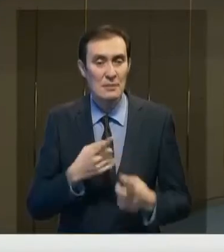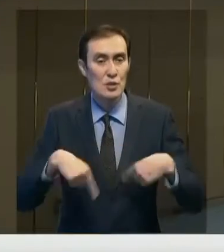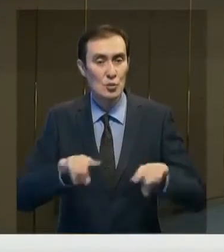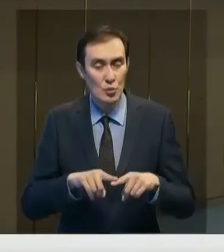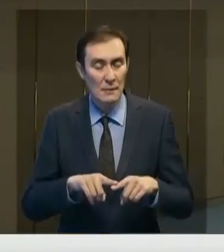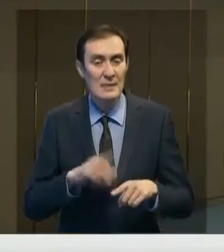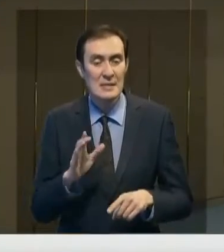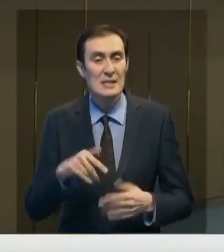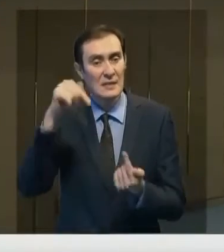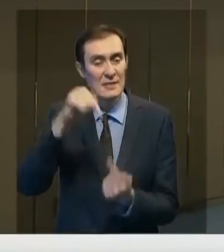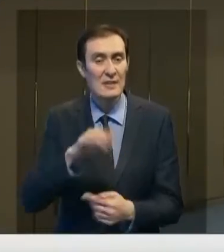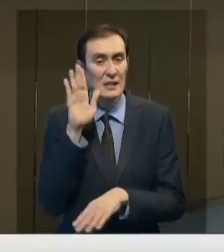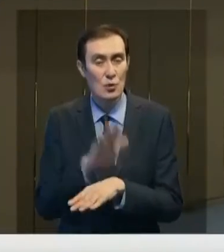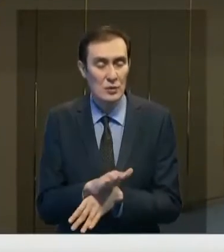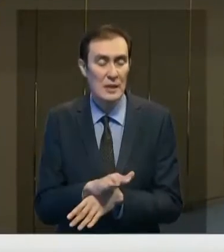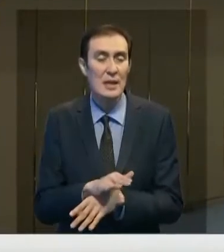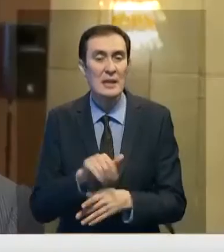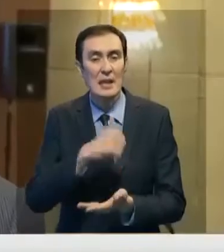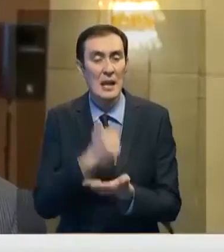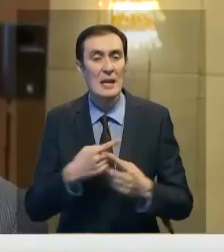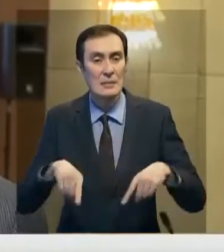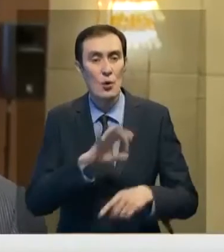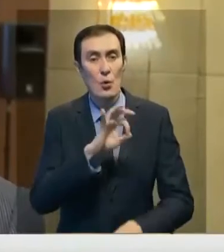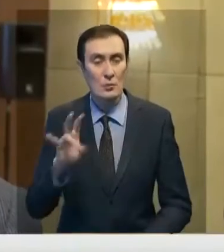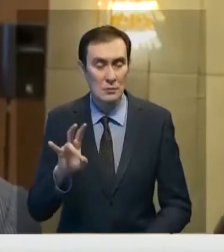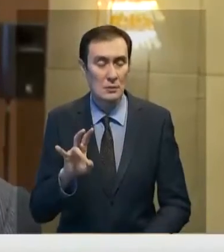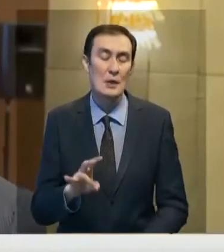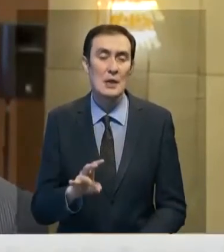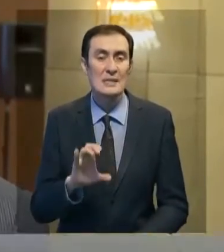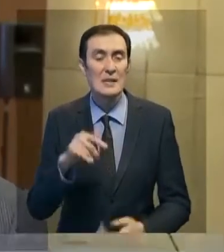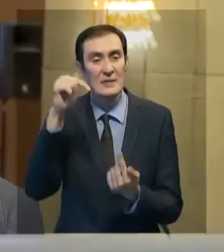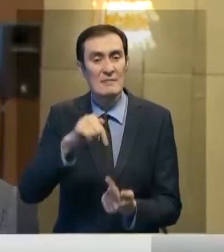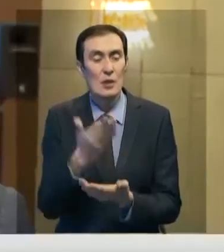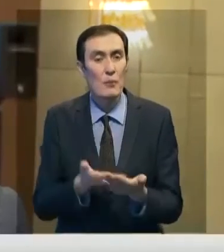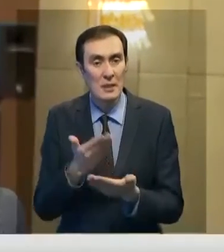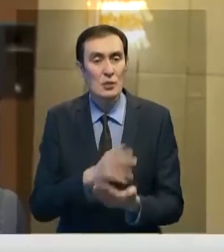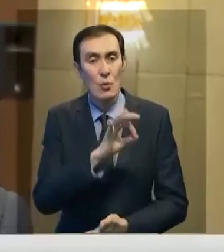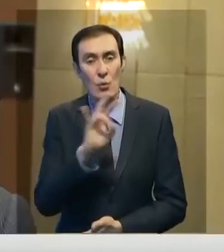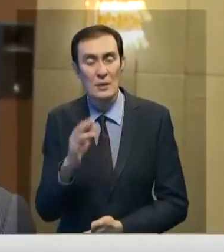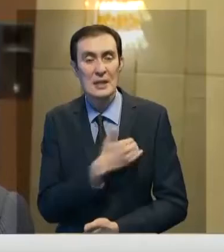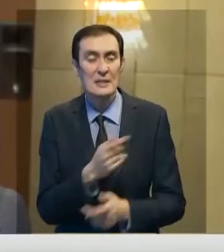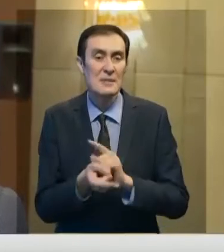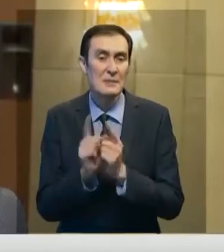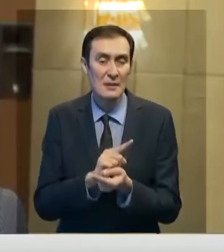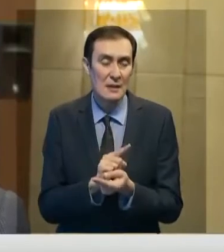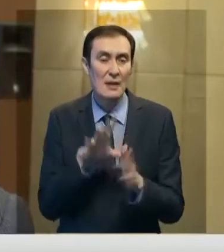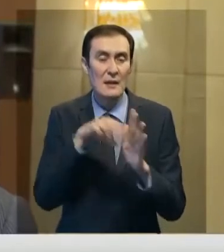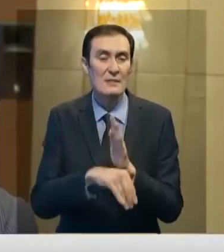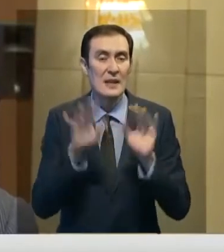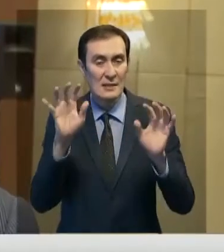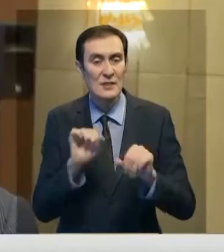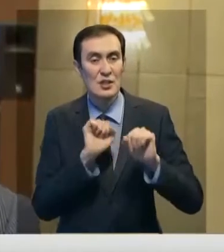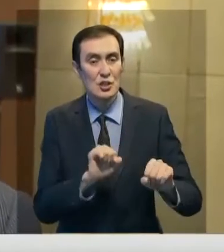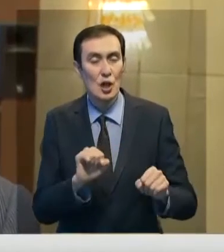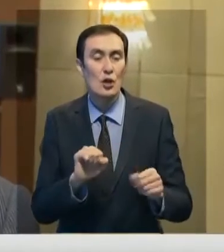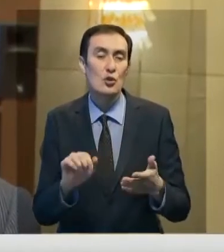с резолюцией Генеральной Ассамблеи ООН. В соответствии с рекомендациями ООН хотим внести изменения в законодательство, в защиту